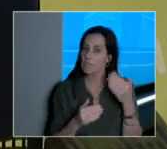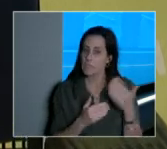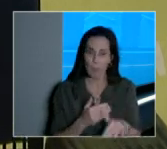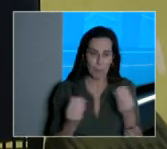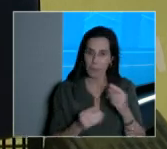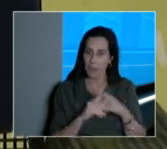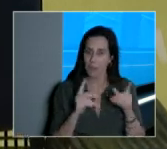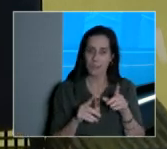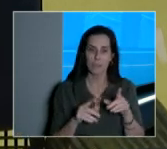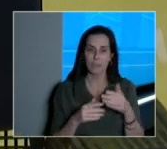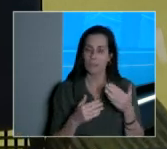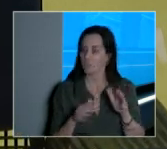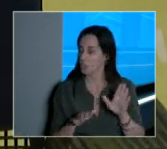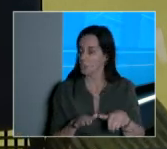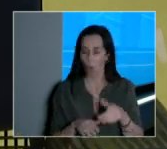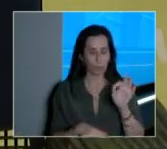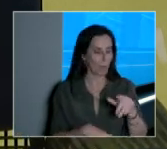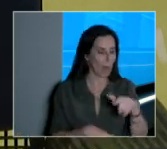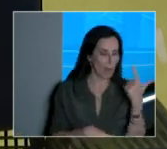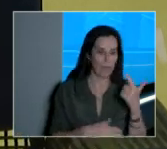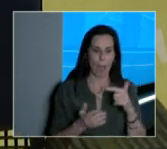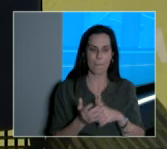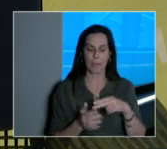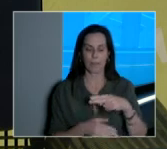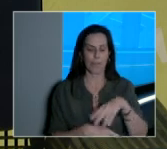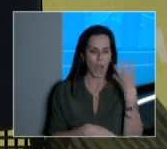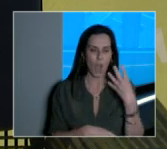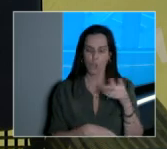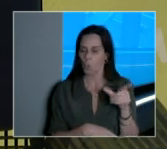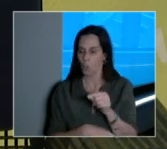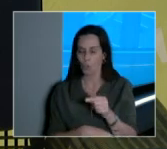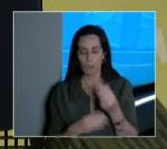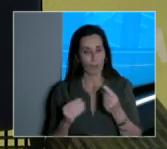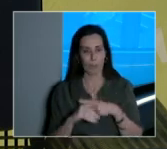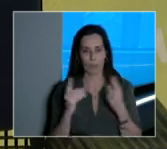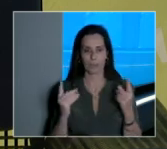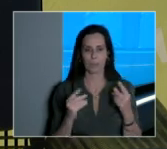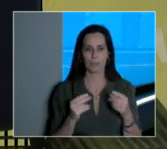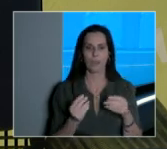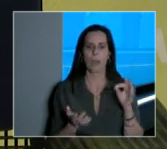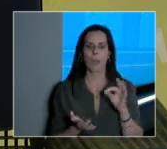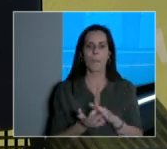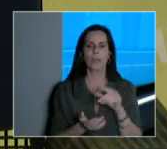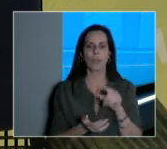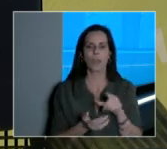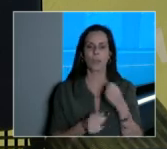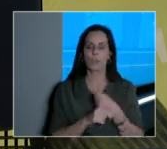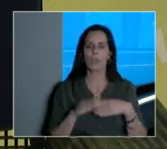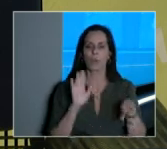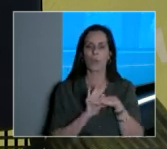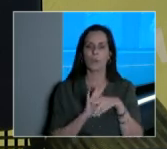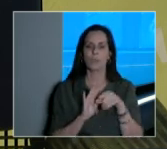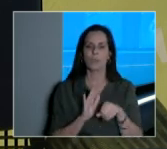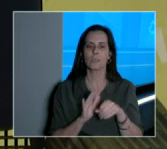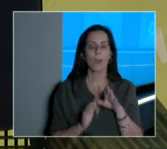ייגמר בכל דבר. זה ייגמר בלהטבים, בחוקים נגד זוגיות, זה ייגמר בדברים אחרים. ברגע שאתה מחוקק את החוק הזה,